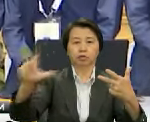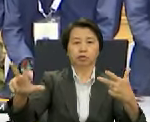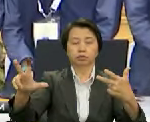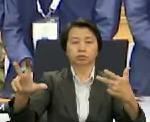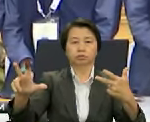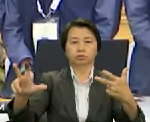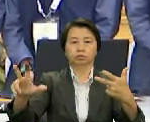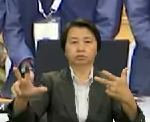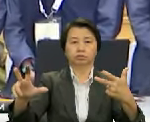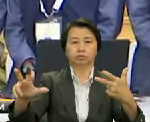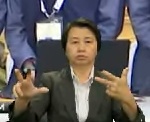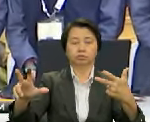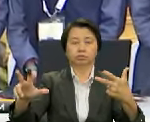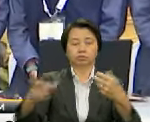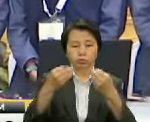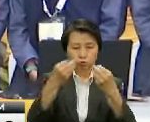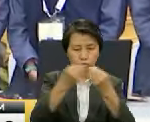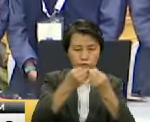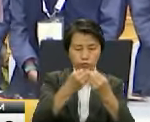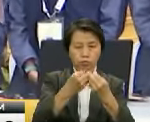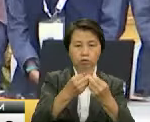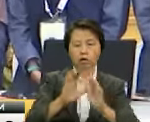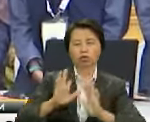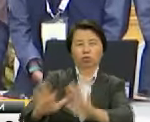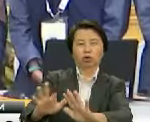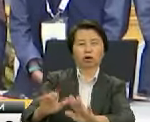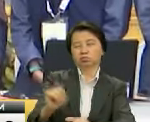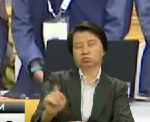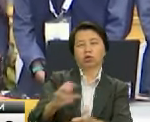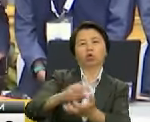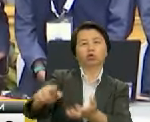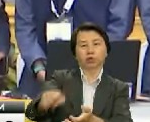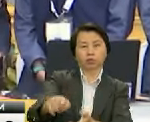11,833 undi. Jumlah undi yang ditolak ialah sebanyak